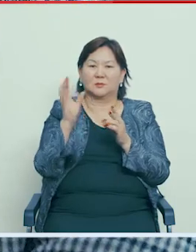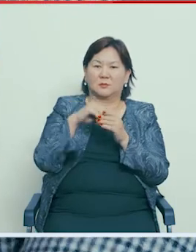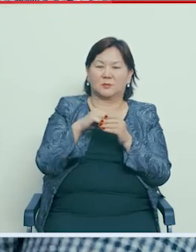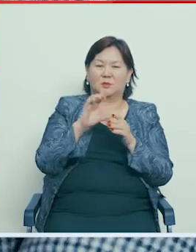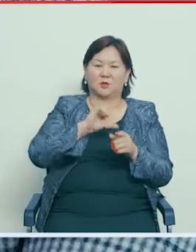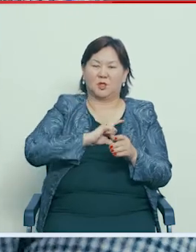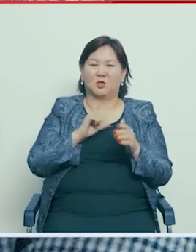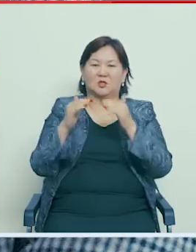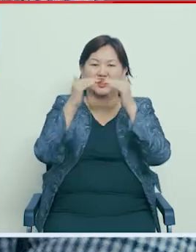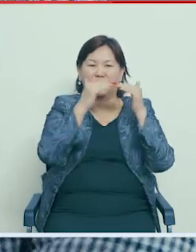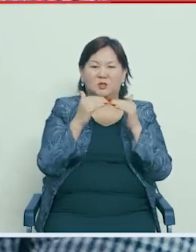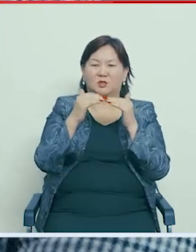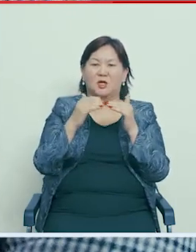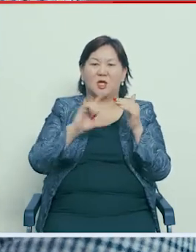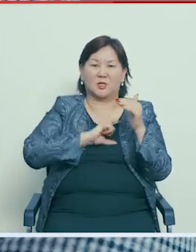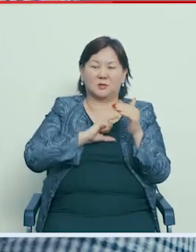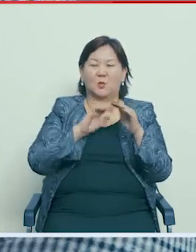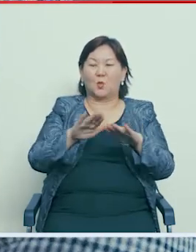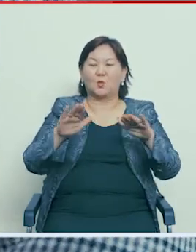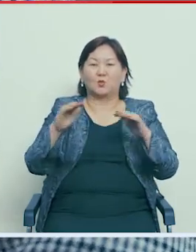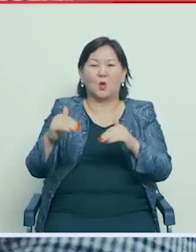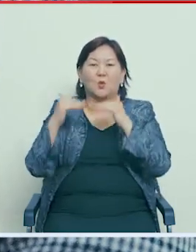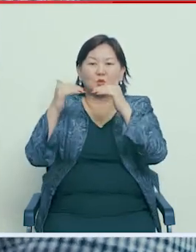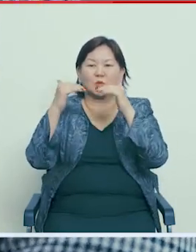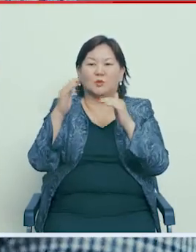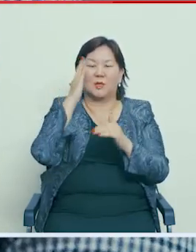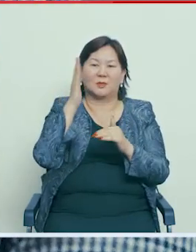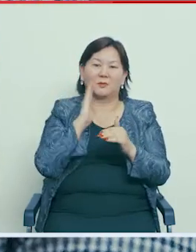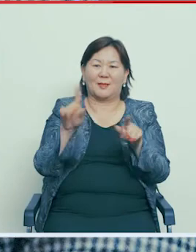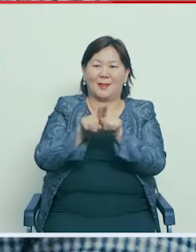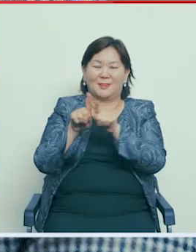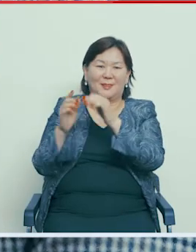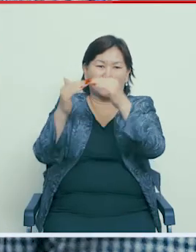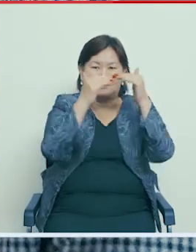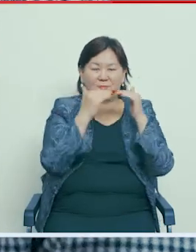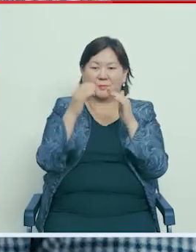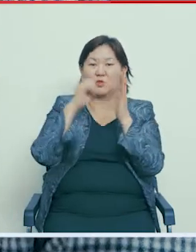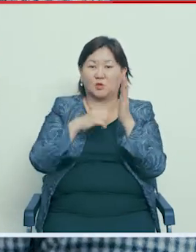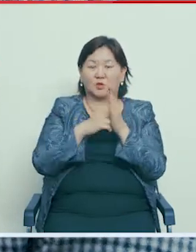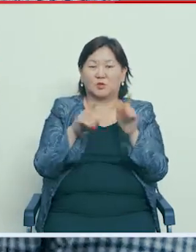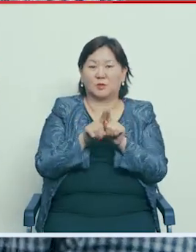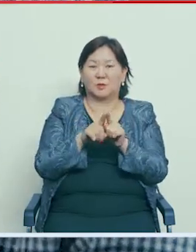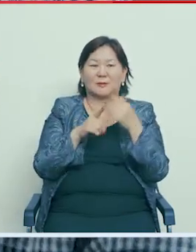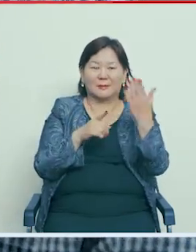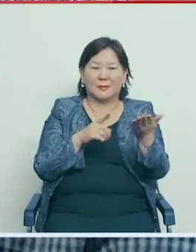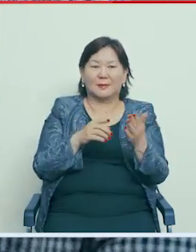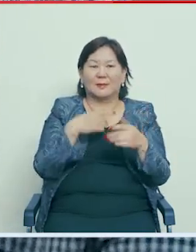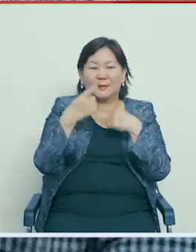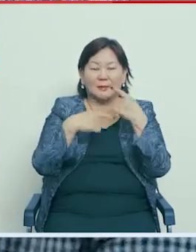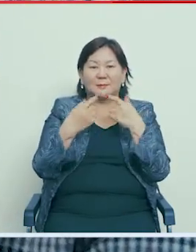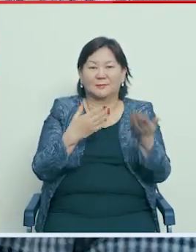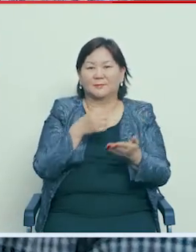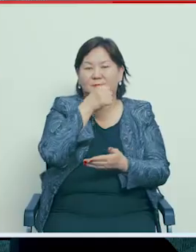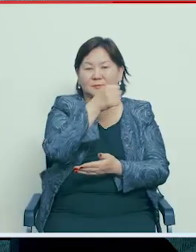тэгш эрэхтэй бас хүүхдээ хөгжүүлэх тэр хийж байгаа үйл ажиллагаанд оролцох явдал бол харилцан адилгүй байдаг байхгүй. Бас яг одоо сайн хөтлөгчийн хэлдгээр одоо